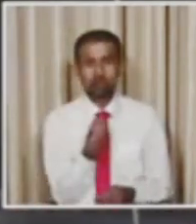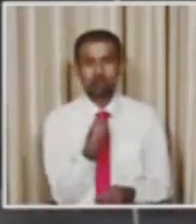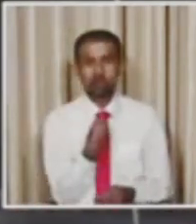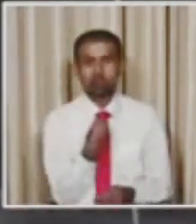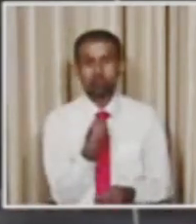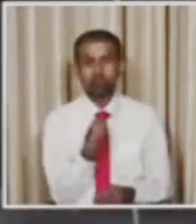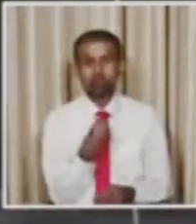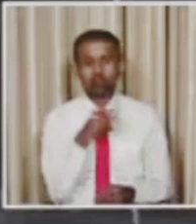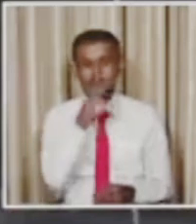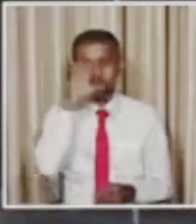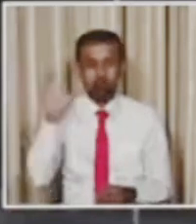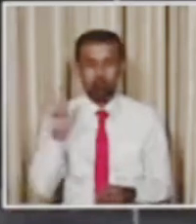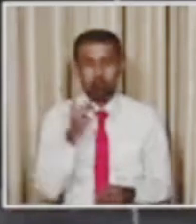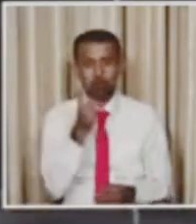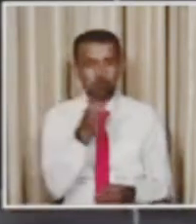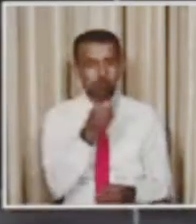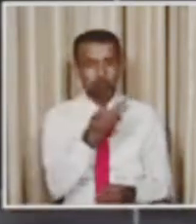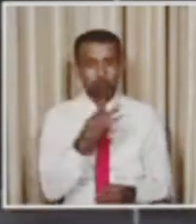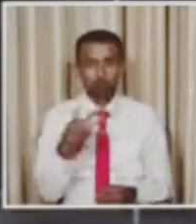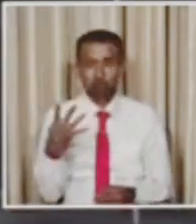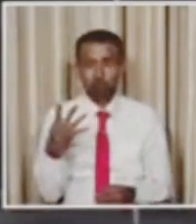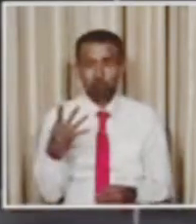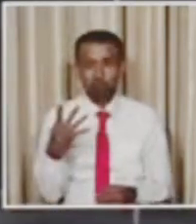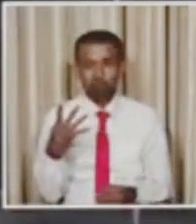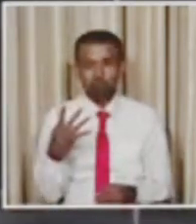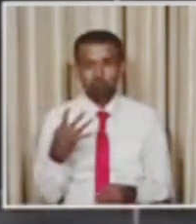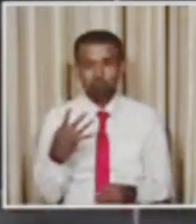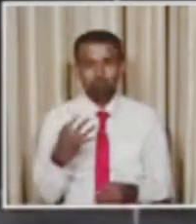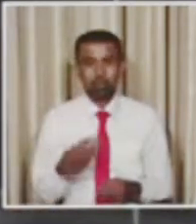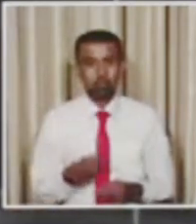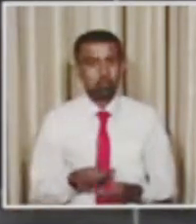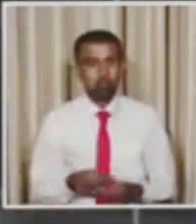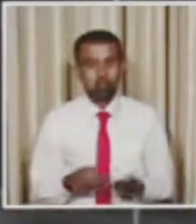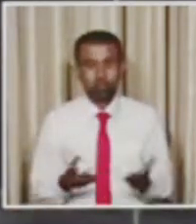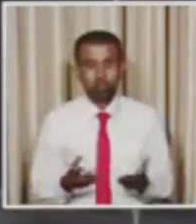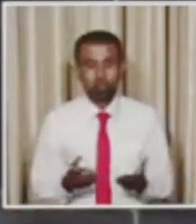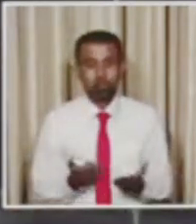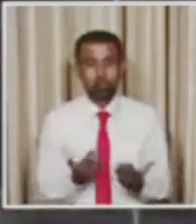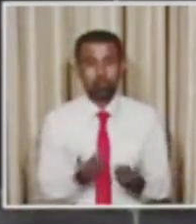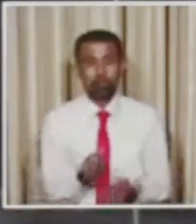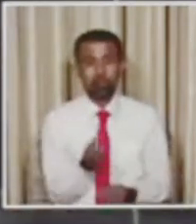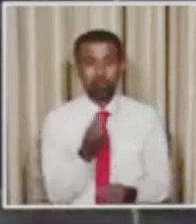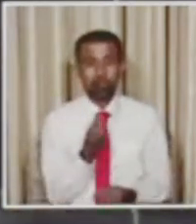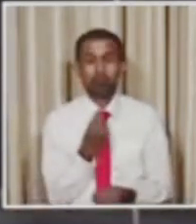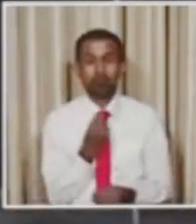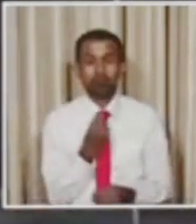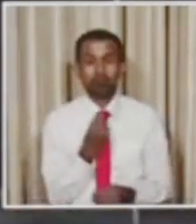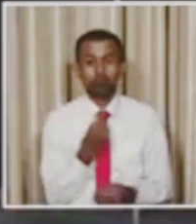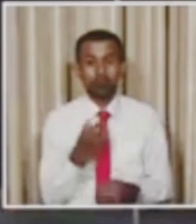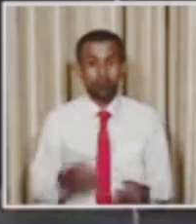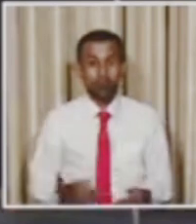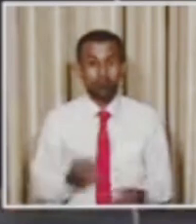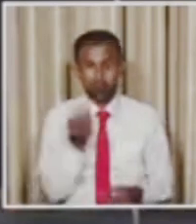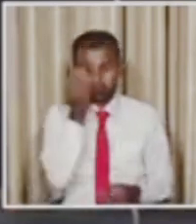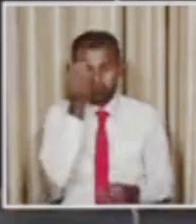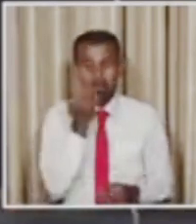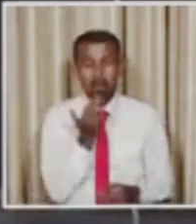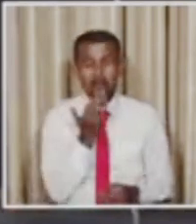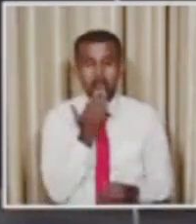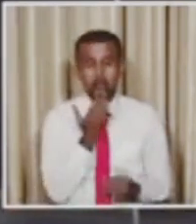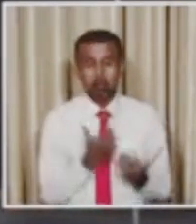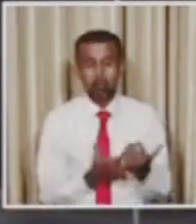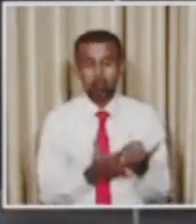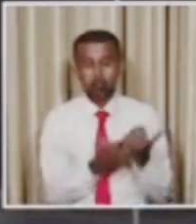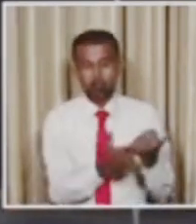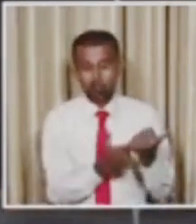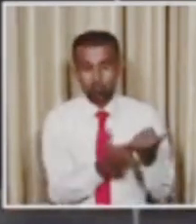නිසා රටවල් 3-4ක් ඉල්ලනකොට ඒකෙන් අත් මිදෙන්න පුළුවන්කම ලැබුණා. ඒ ඉල්ලුවේ නිකන් නෙවෙයි, අද ඊශ්‍රායලයට ඇමරිකාව අවි ආයුධ